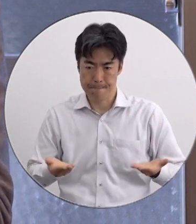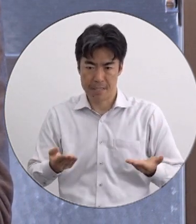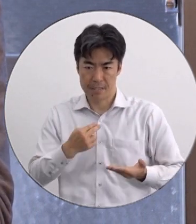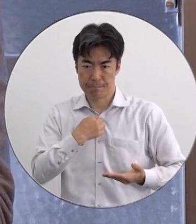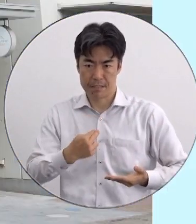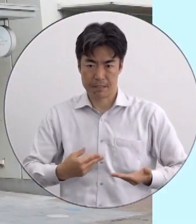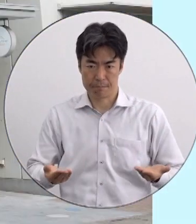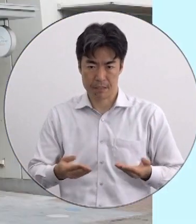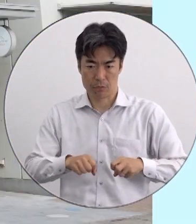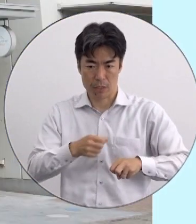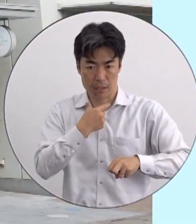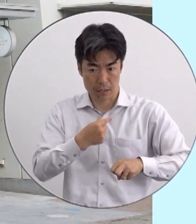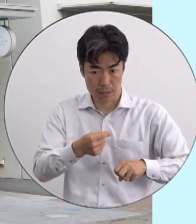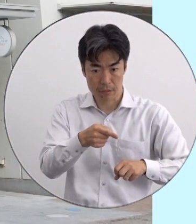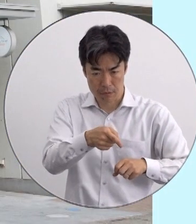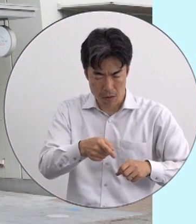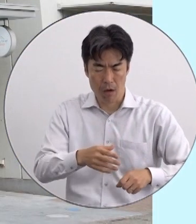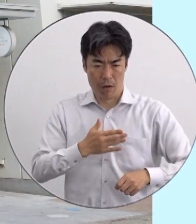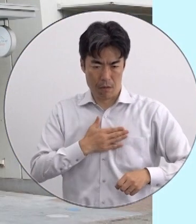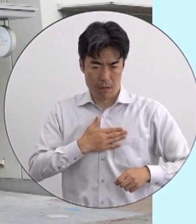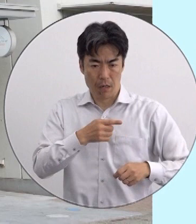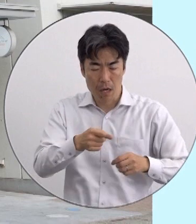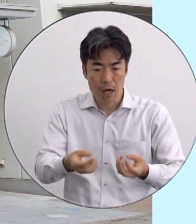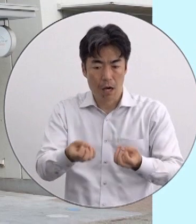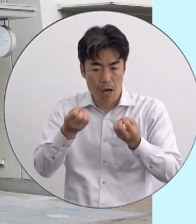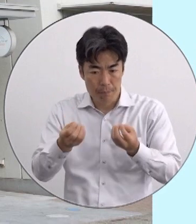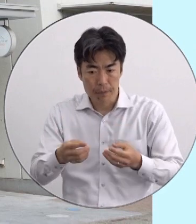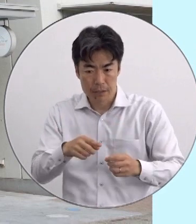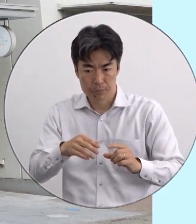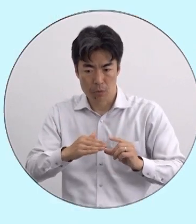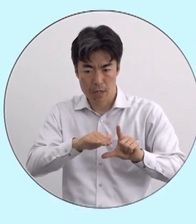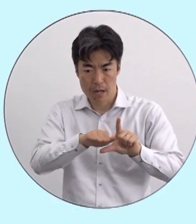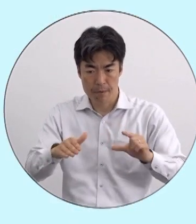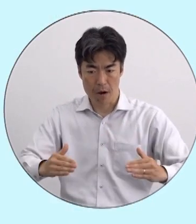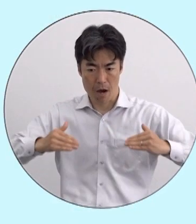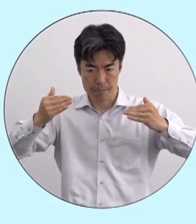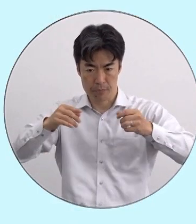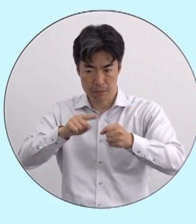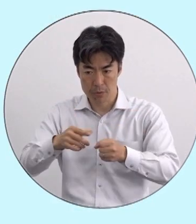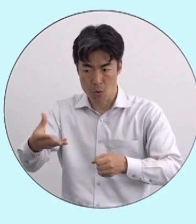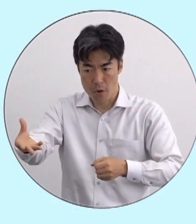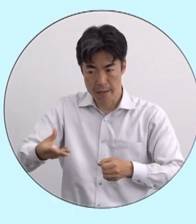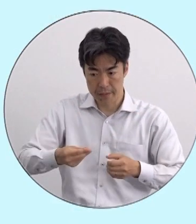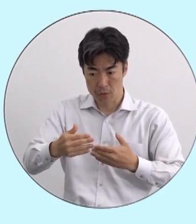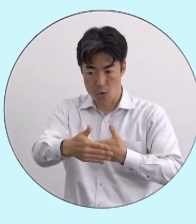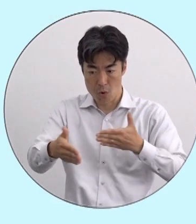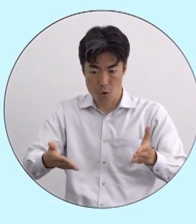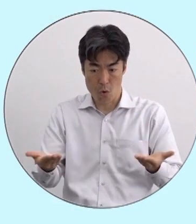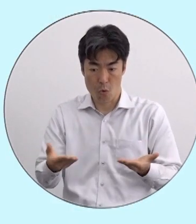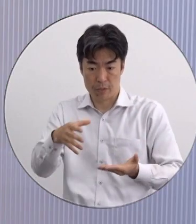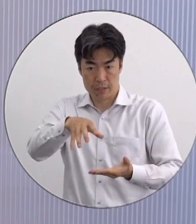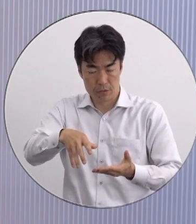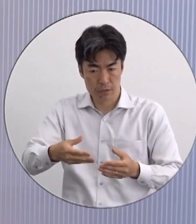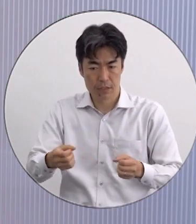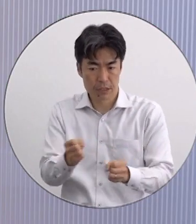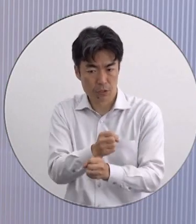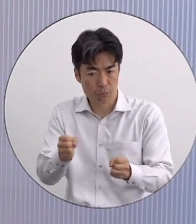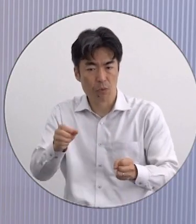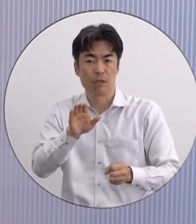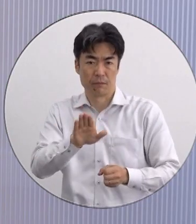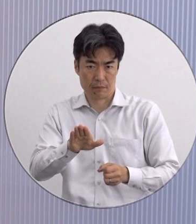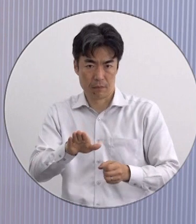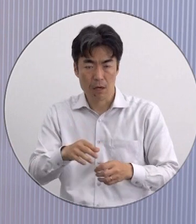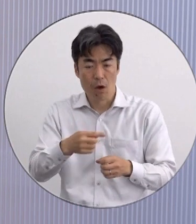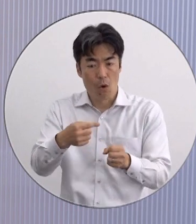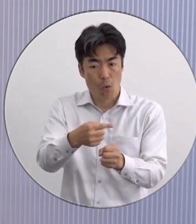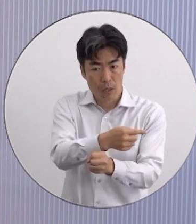ような方に、ご自身の事業のレベルアップにつなげていただきたいということで、レンタルオフィス事業をやってます。 今お話しい